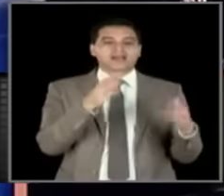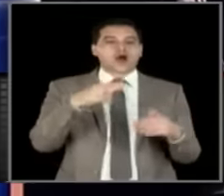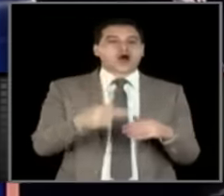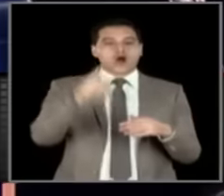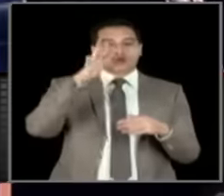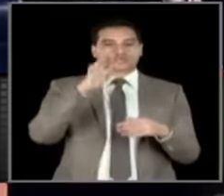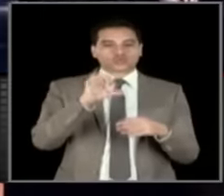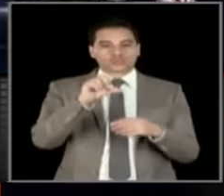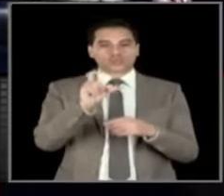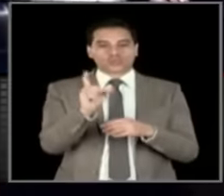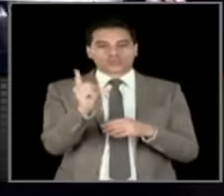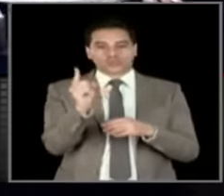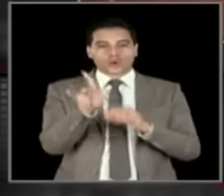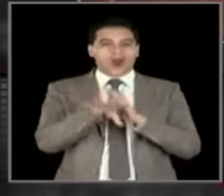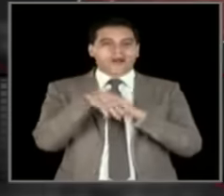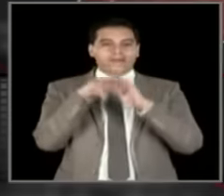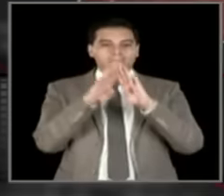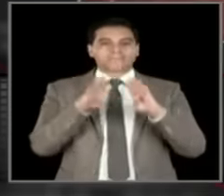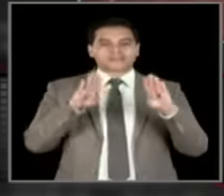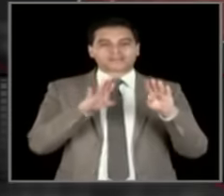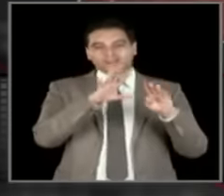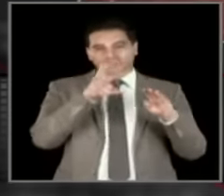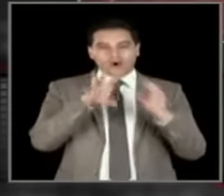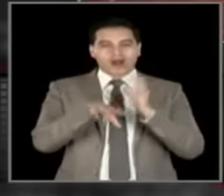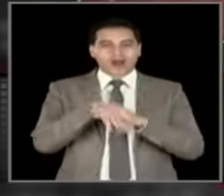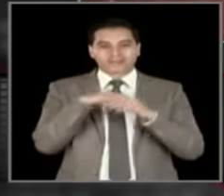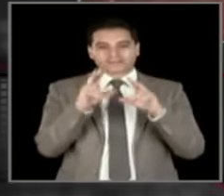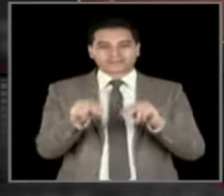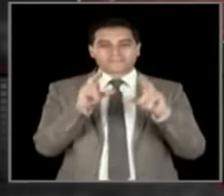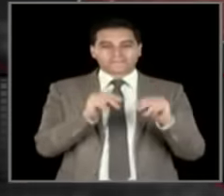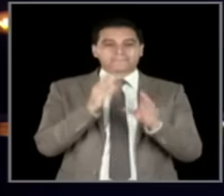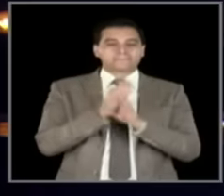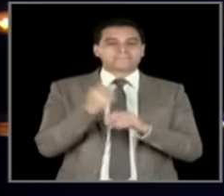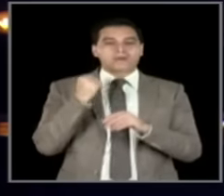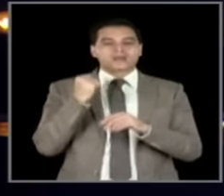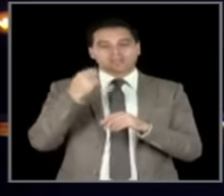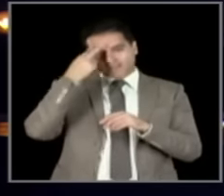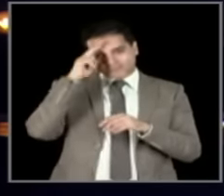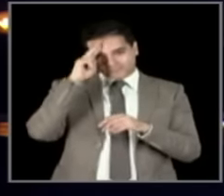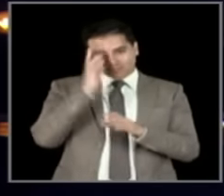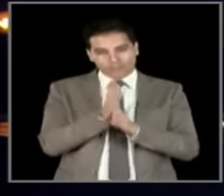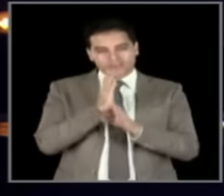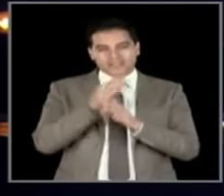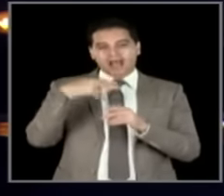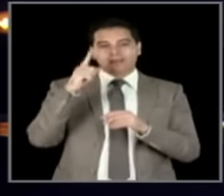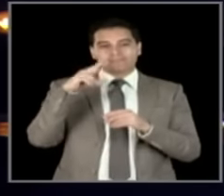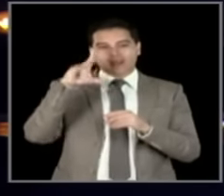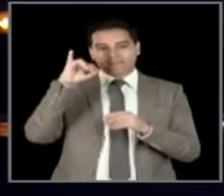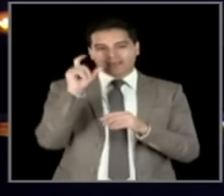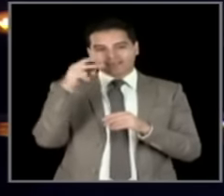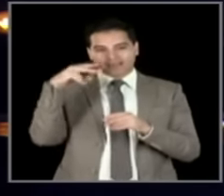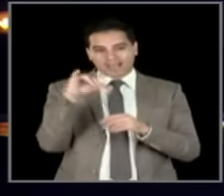اتحولت لعرض من إخراج سعد أردش، وكان بطولة عبد المنعم إبراهيم، محي